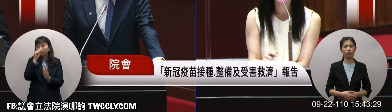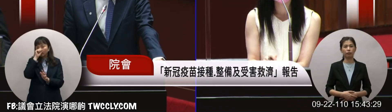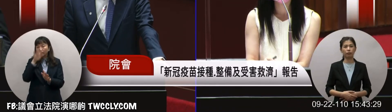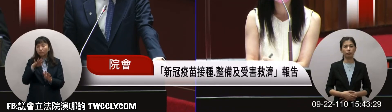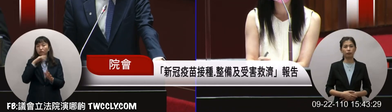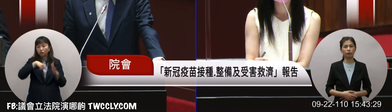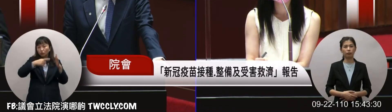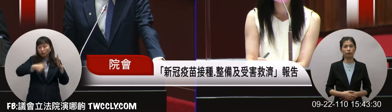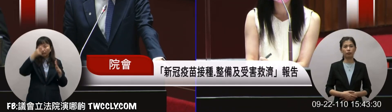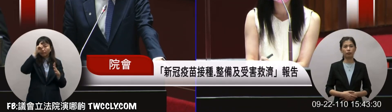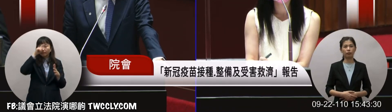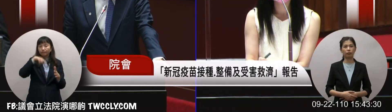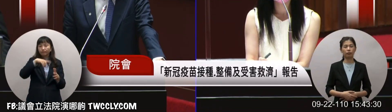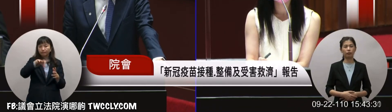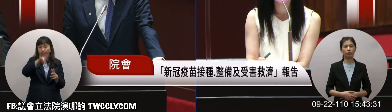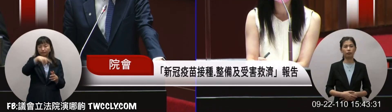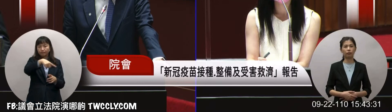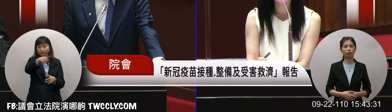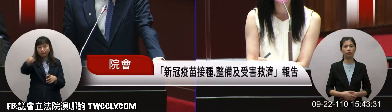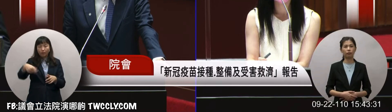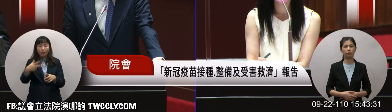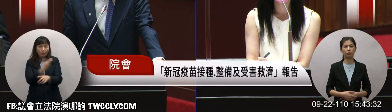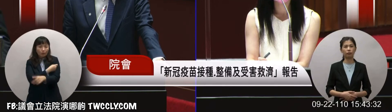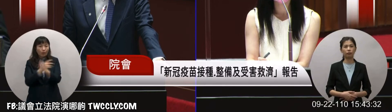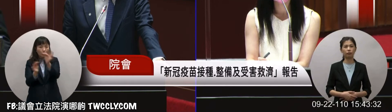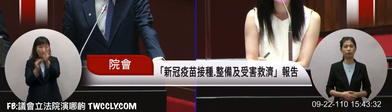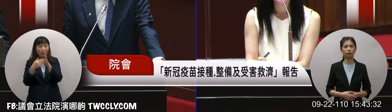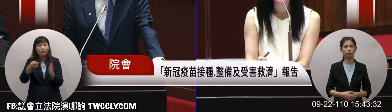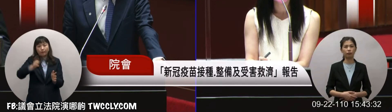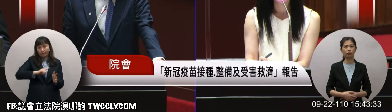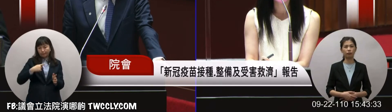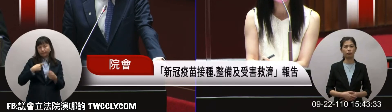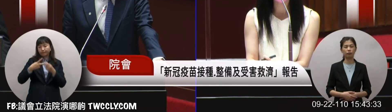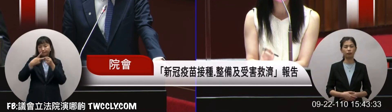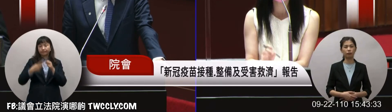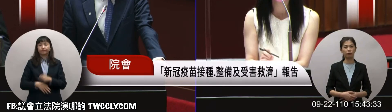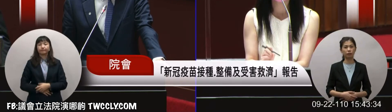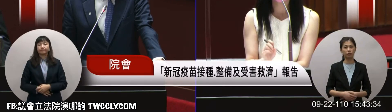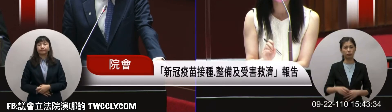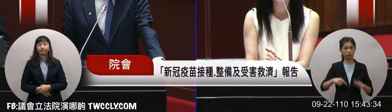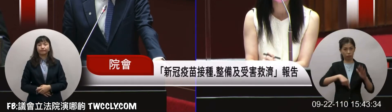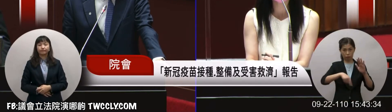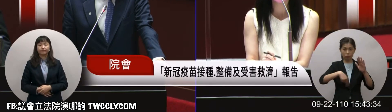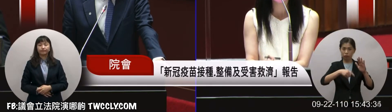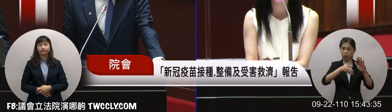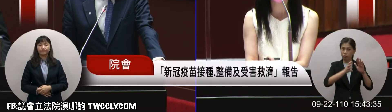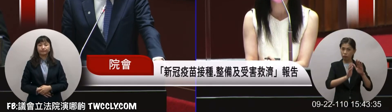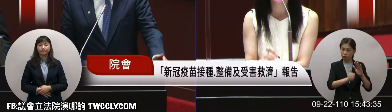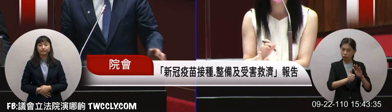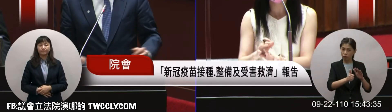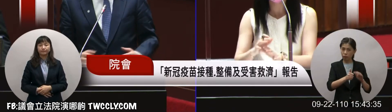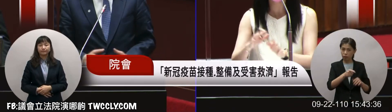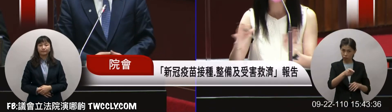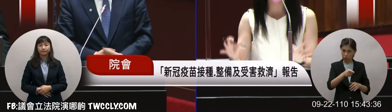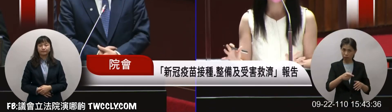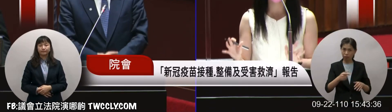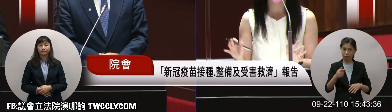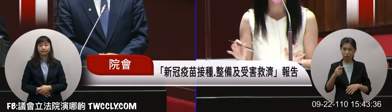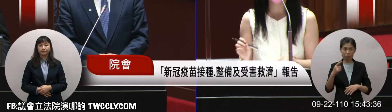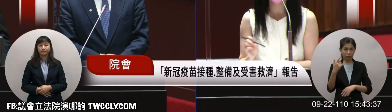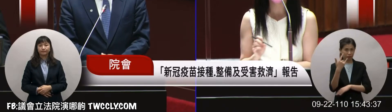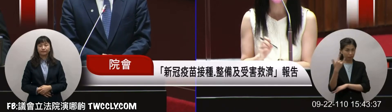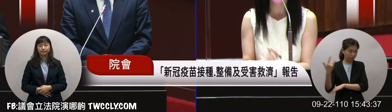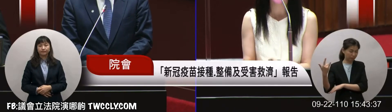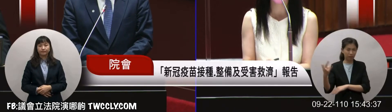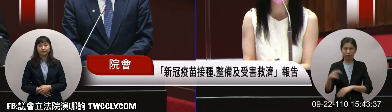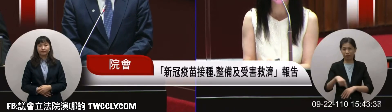在就是说希望大家都有打到了他才来打第二剂。 所以院长请问一下，院长您是要等到大家都打